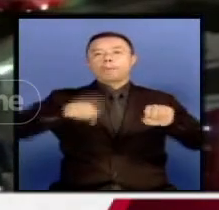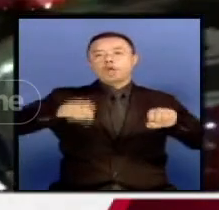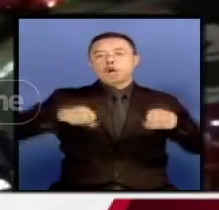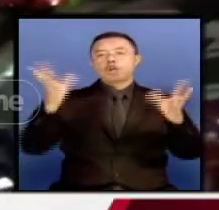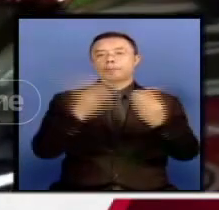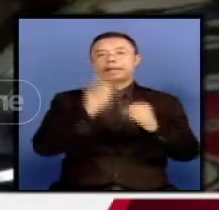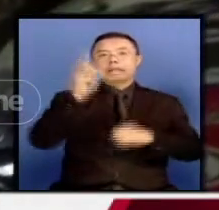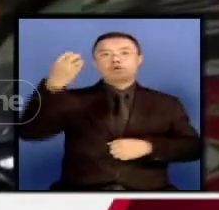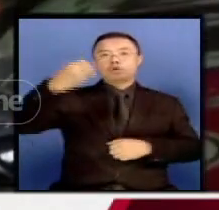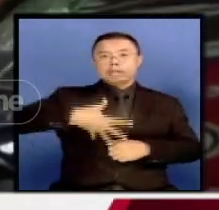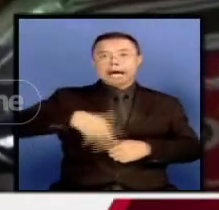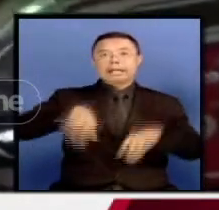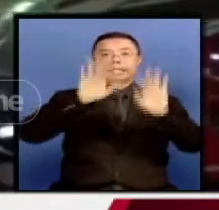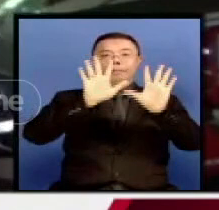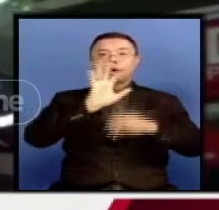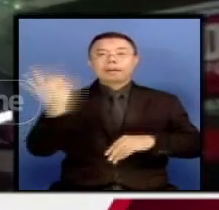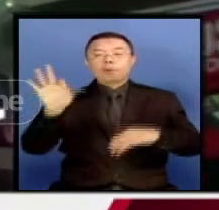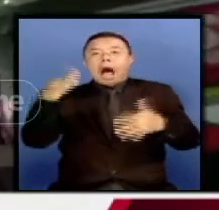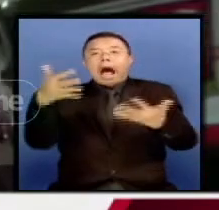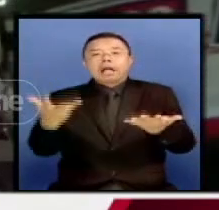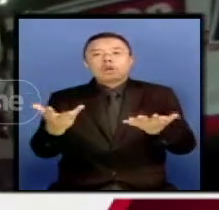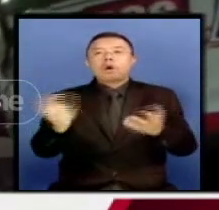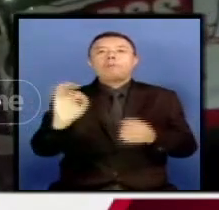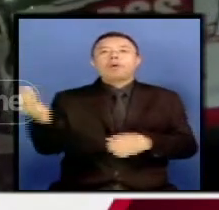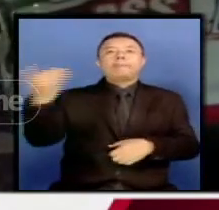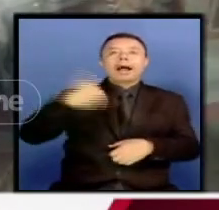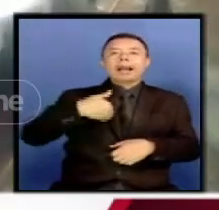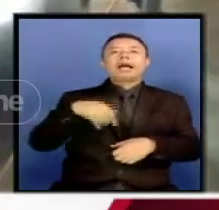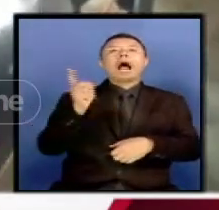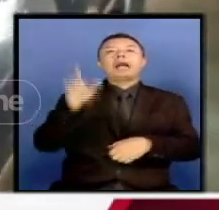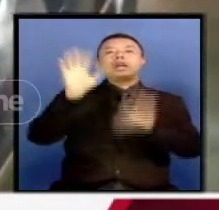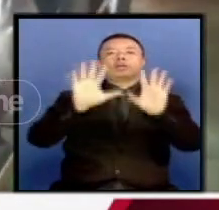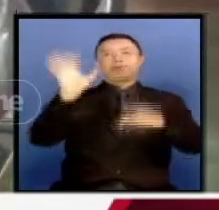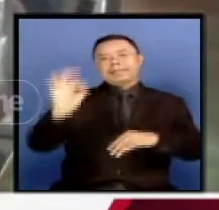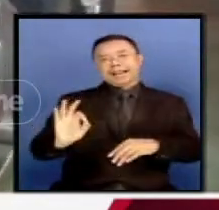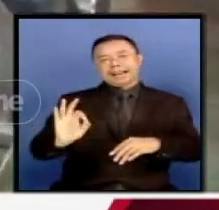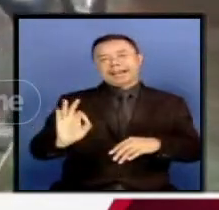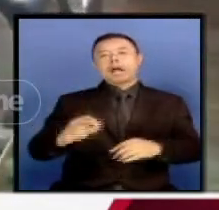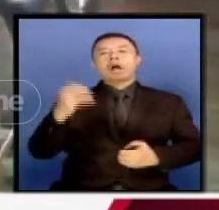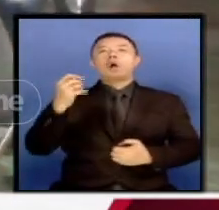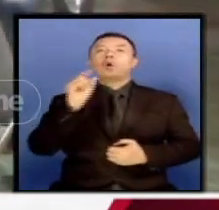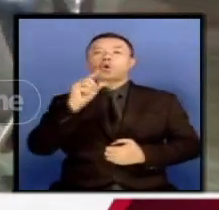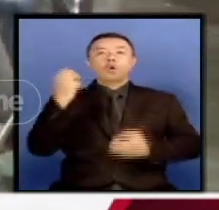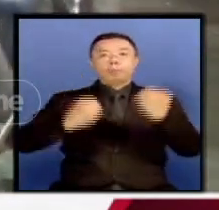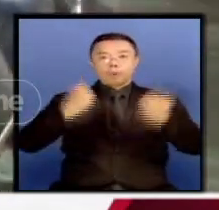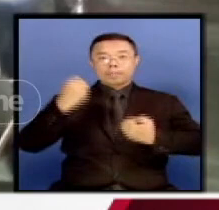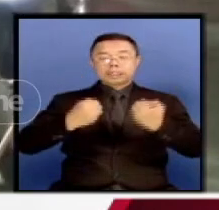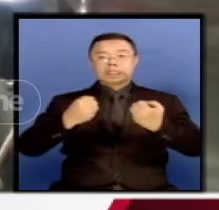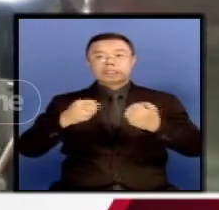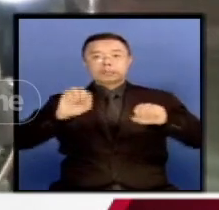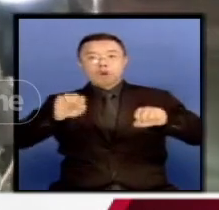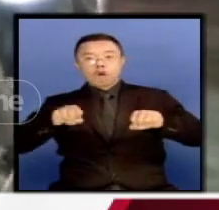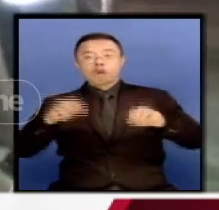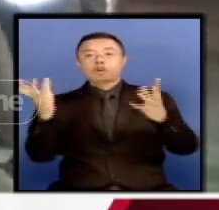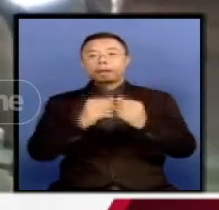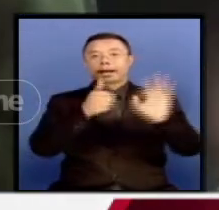sebanyak 1.010.000 atau yang belum kembali sebanyak 10%. Sedangkan kendaraan roda 2